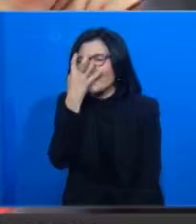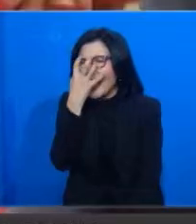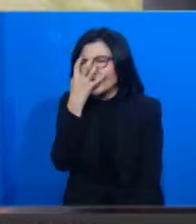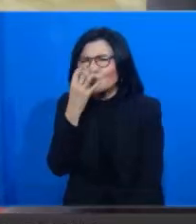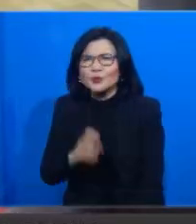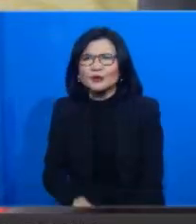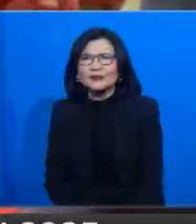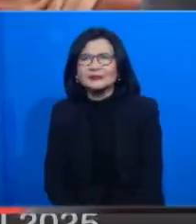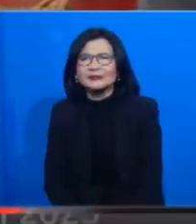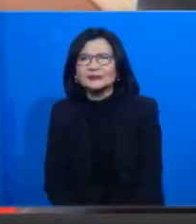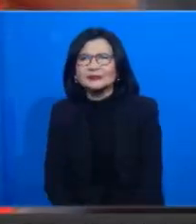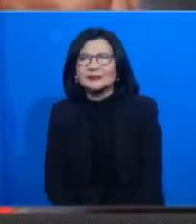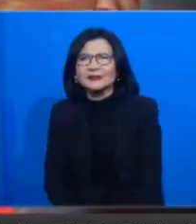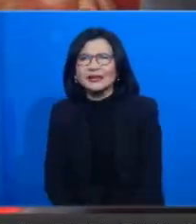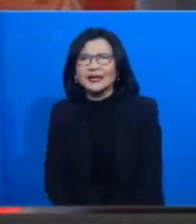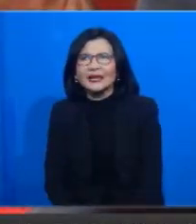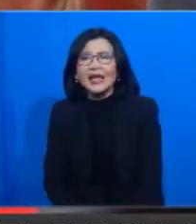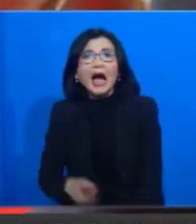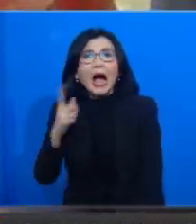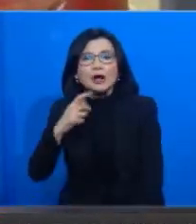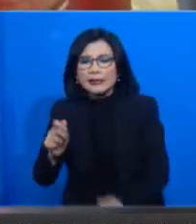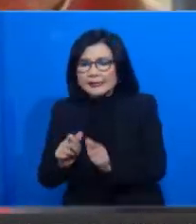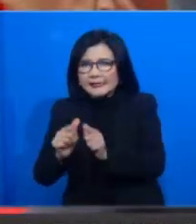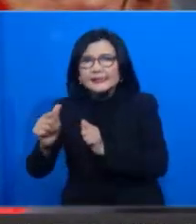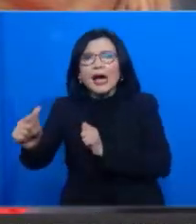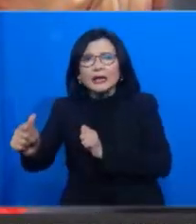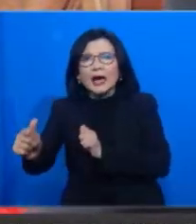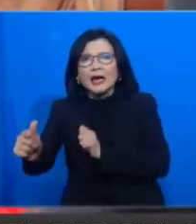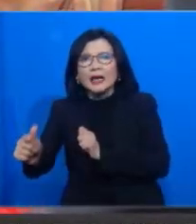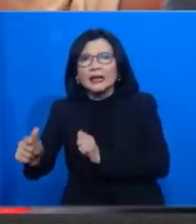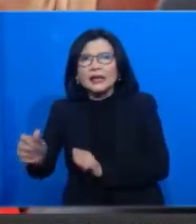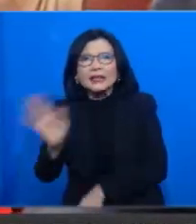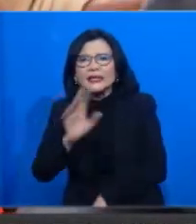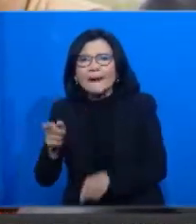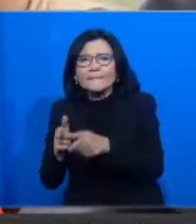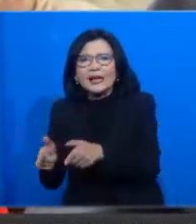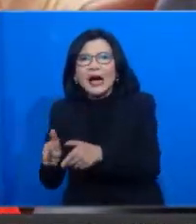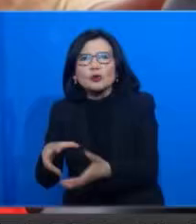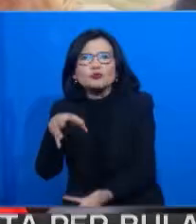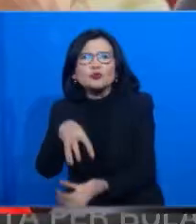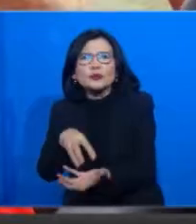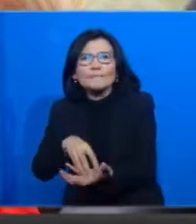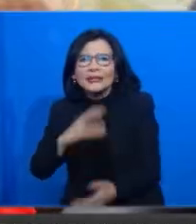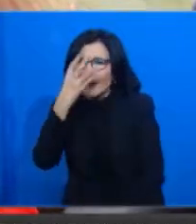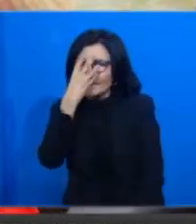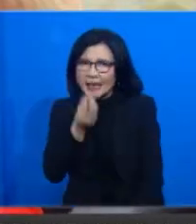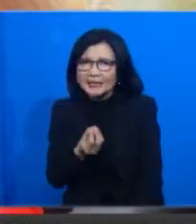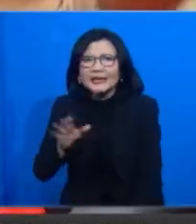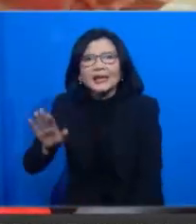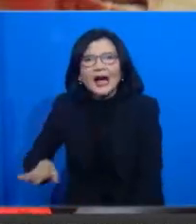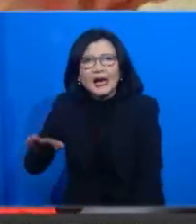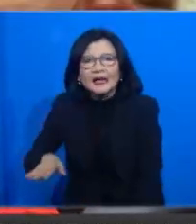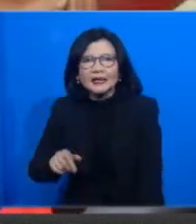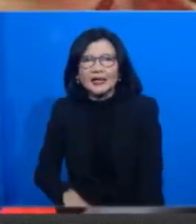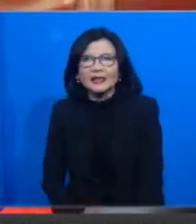bisa dilihat. Dan memang kita harus ada dalam jarak tertentu agar tidak mengganggu habitat bekantan dan juga anak-anak bekantan.